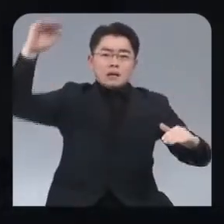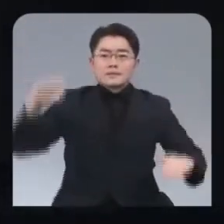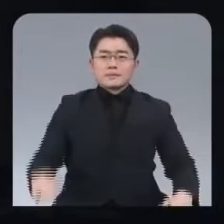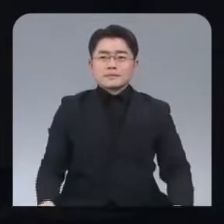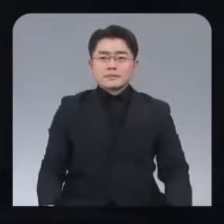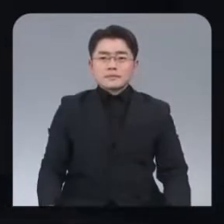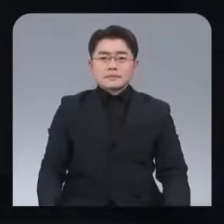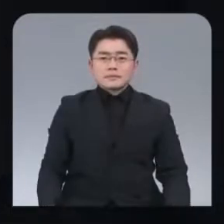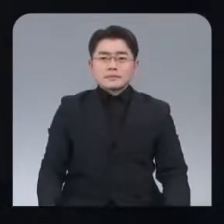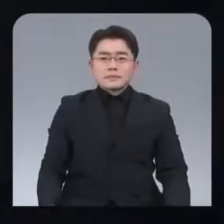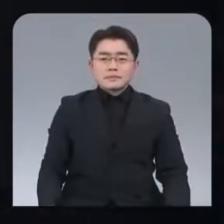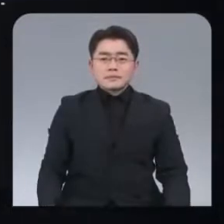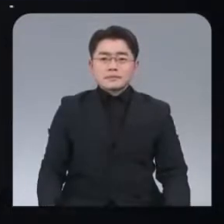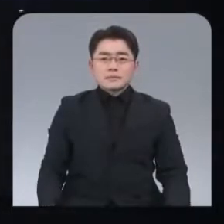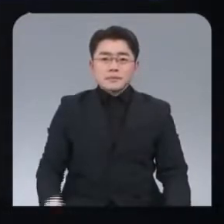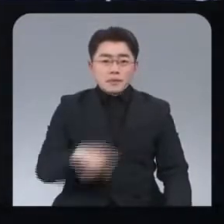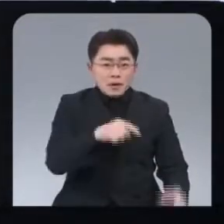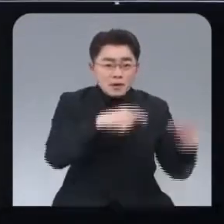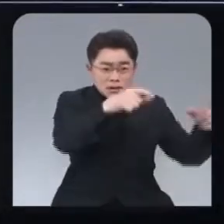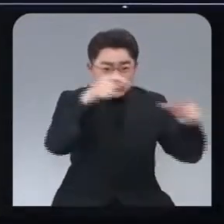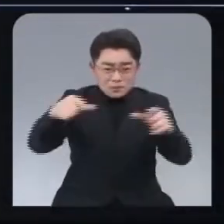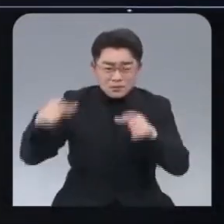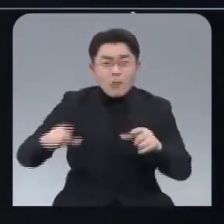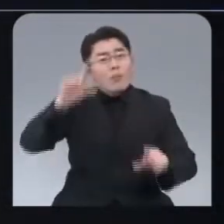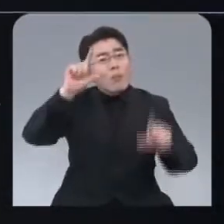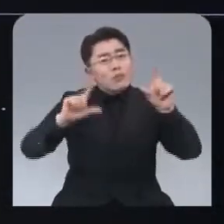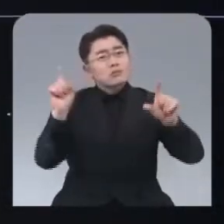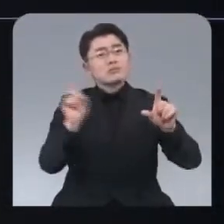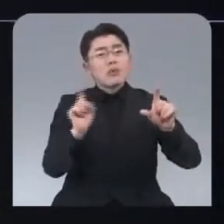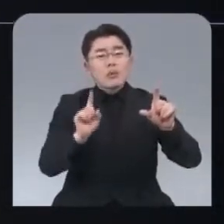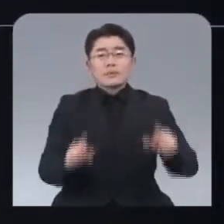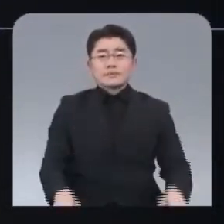지역은 그러면 어떤 모습일까요